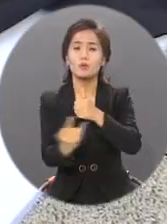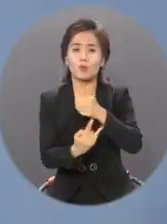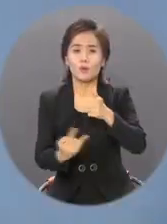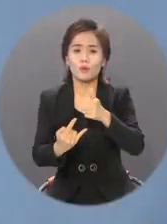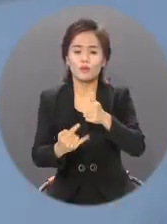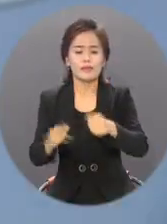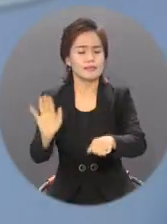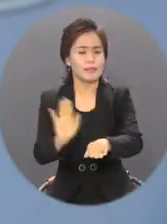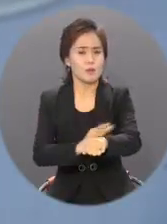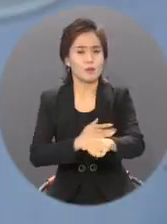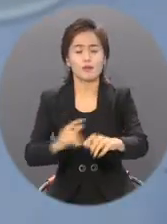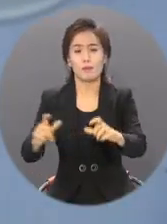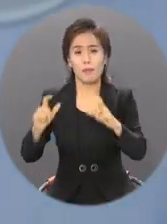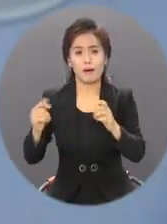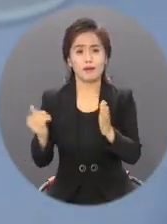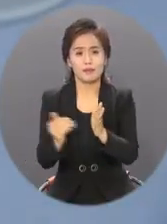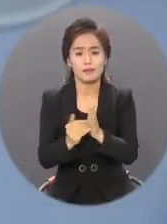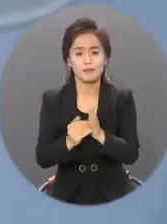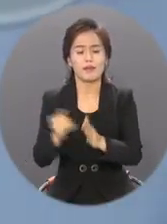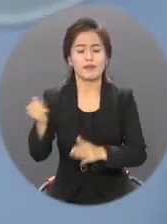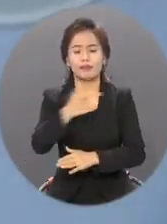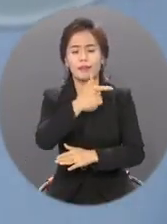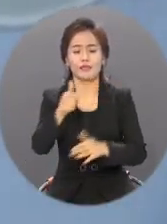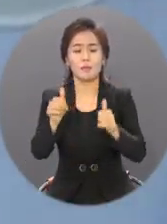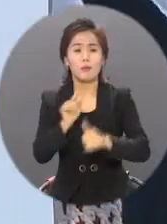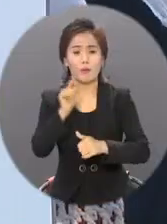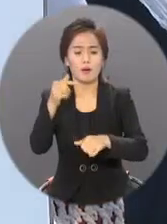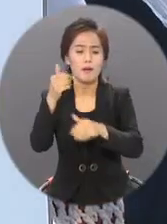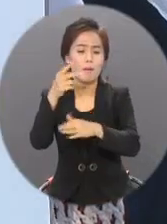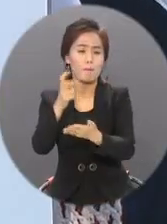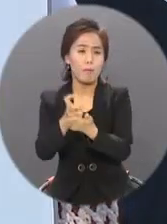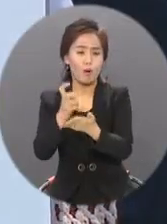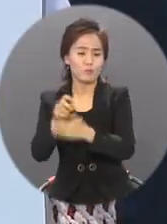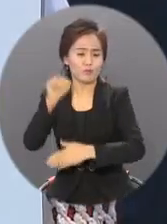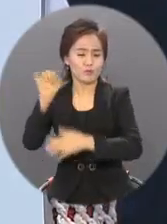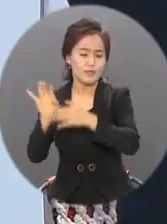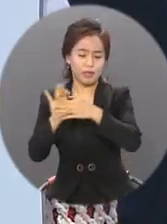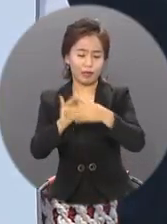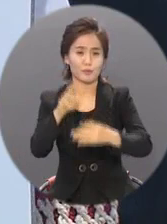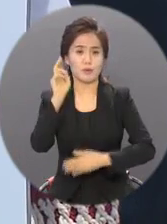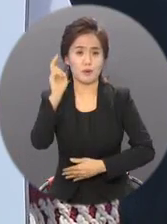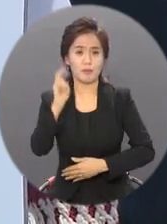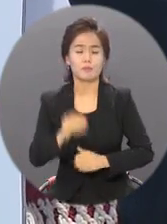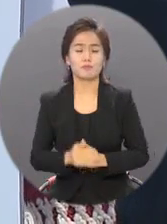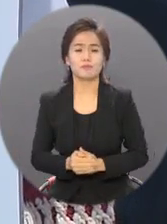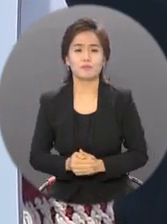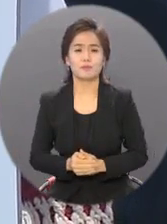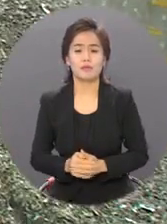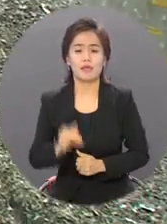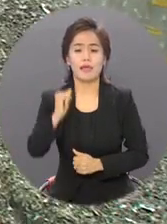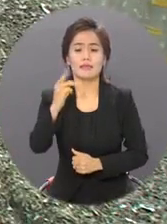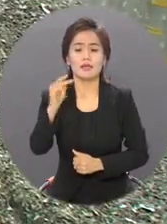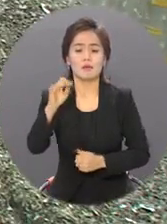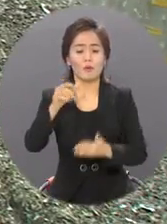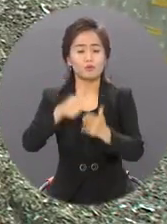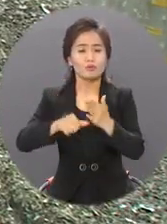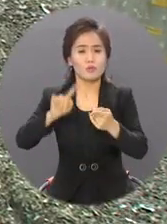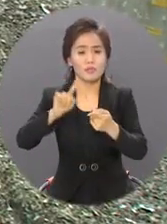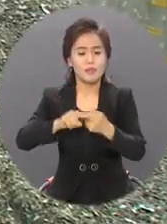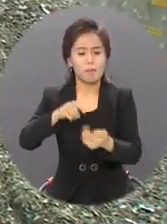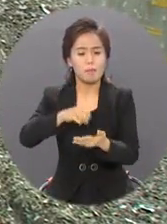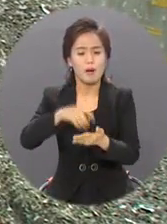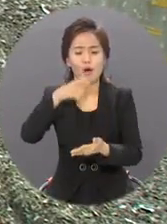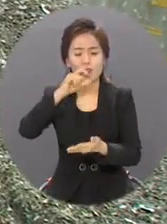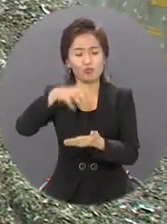시대착오적 판결 이라며 대법원 상고를 통해 법적인 투쟁을 이어 할 것이라고 밝혔습니다 또 srf 품질은 발열량